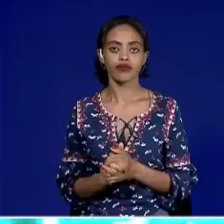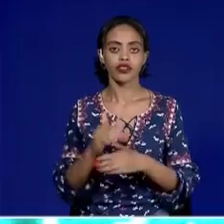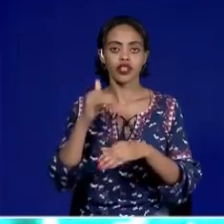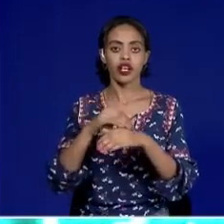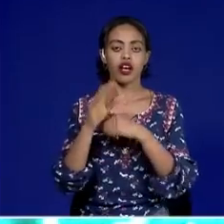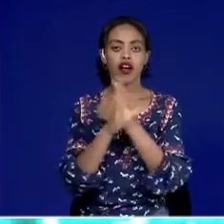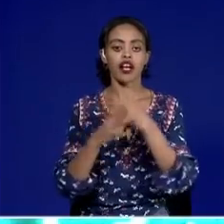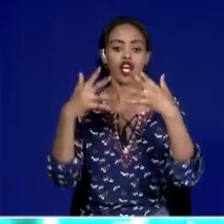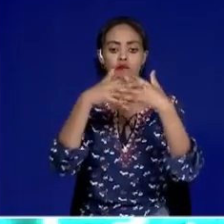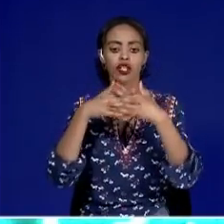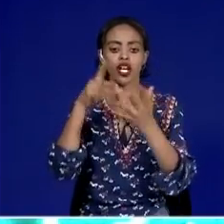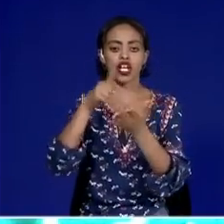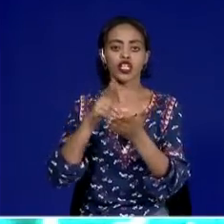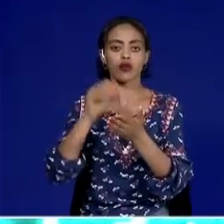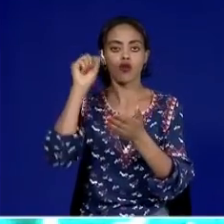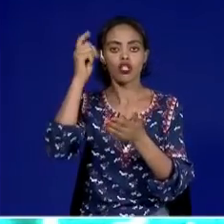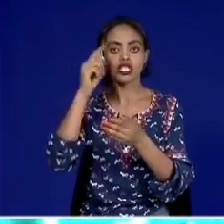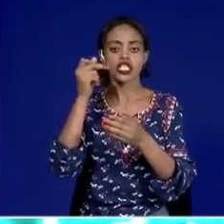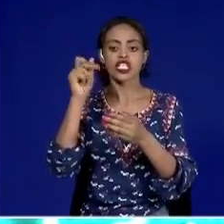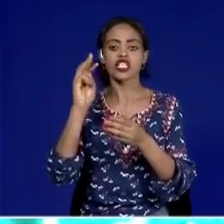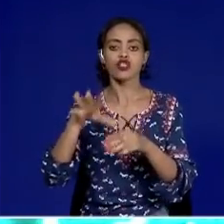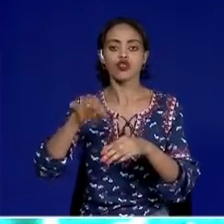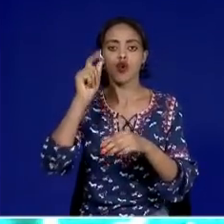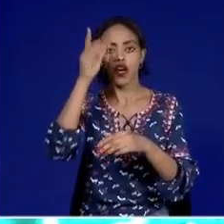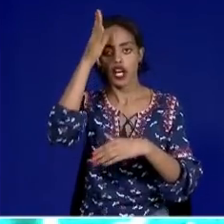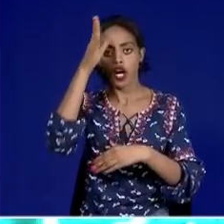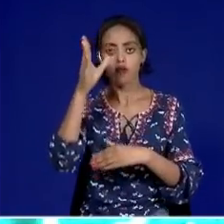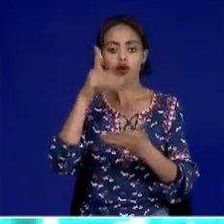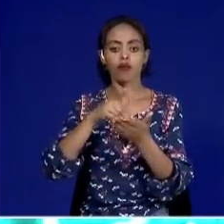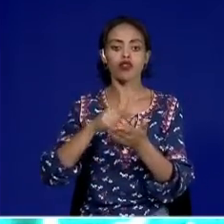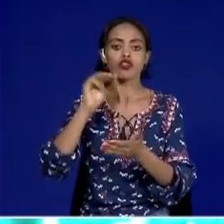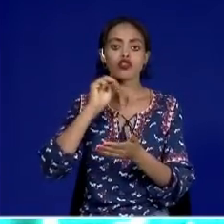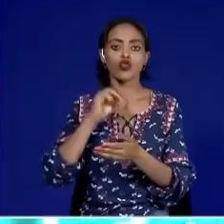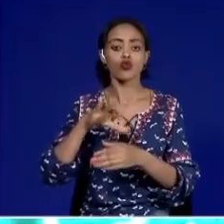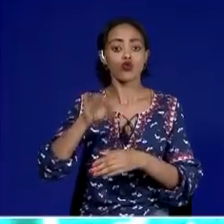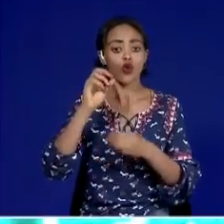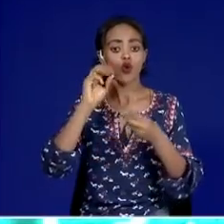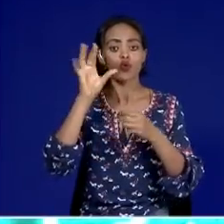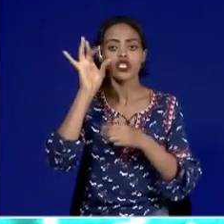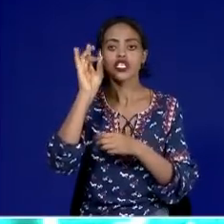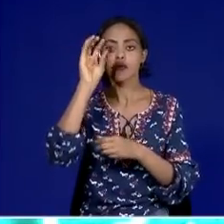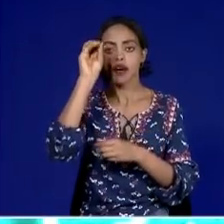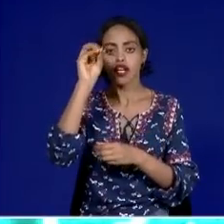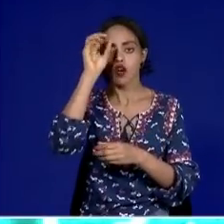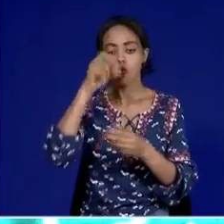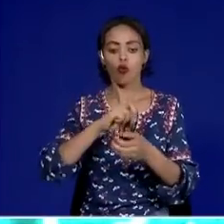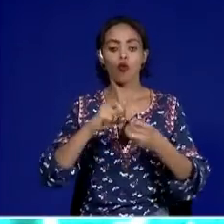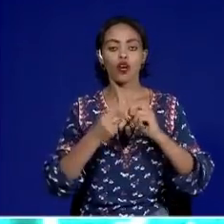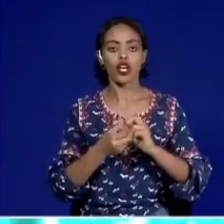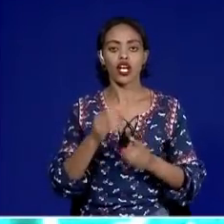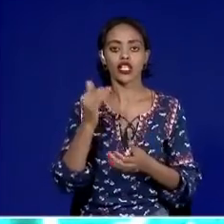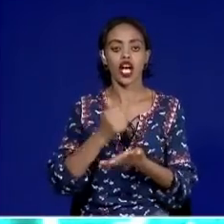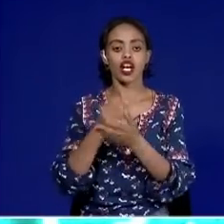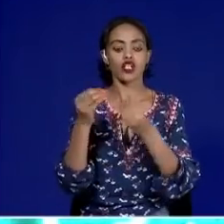ኣብ ሃገራዊ ኣሜሪካ ከተማ ዋሽንግተን ዲሲ ዝነብሩ ሓደ ኣቦ ኣብ ከተማ ማይጨው ንዝርከቡ 80 ወገናት ሓገዝ ገንዘብ ሂቦም። ኣባ ሃይለ ማርያም